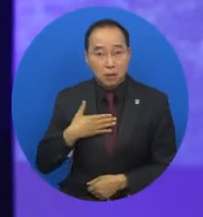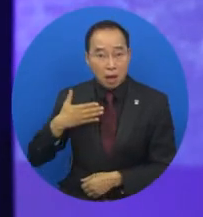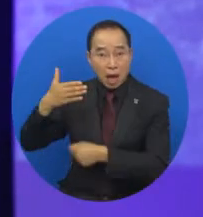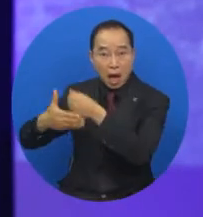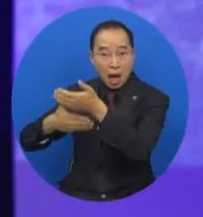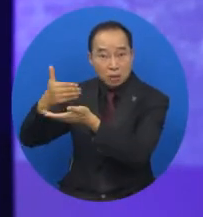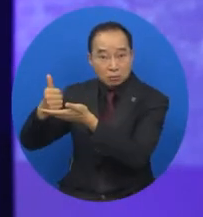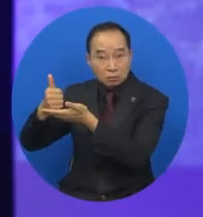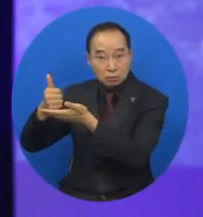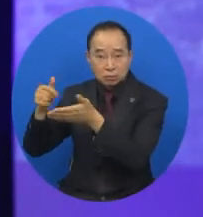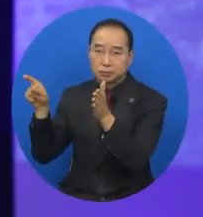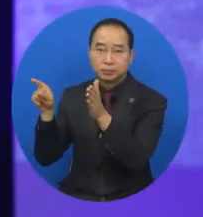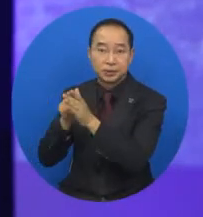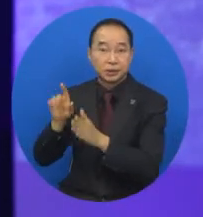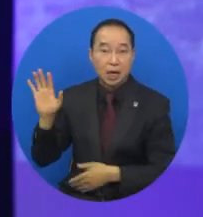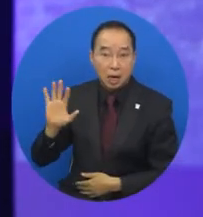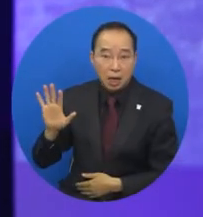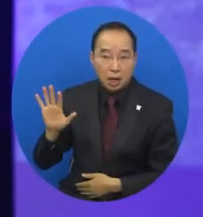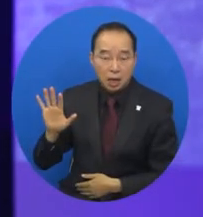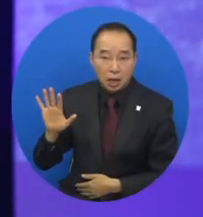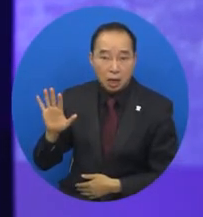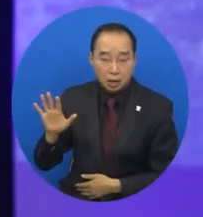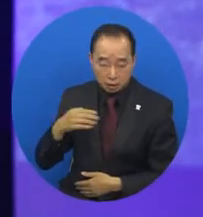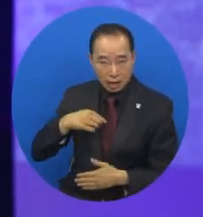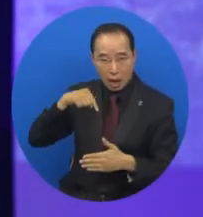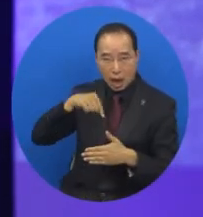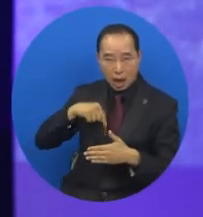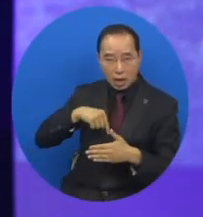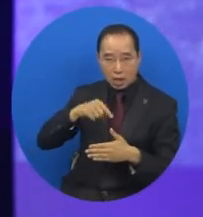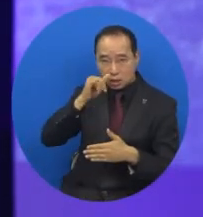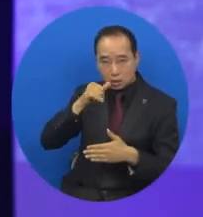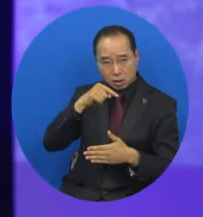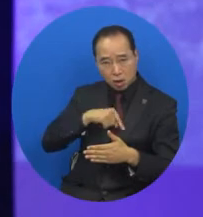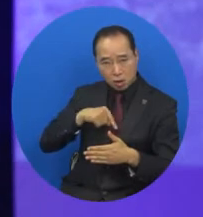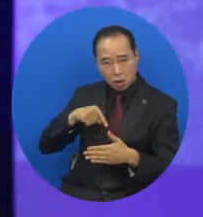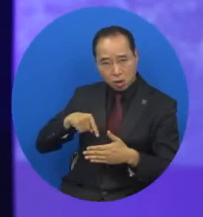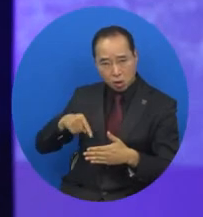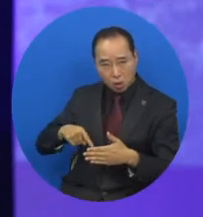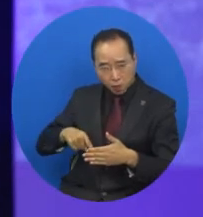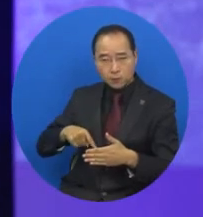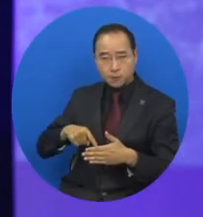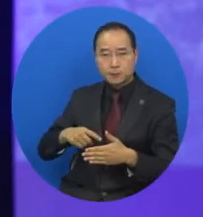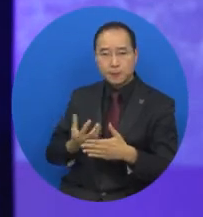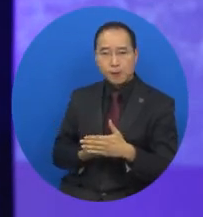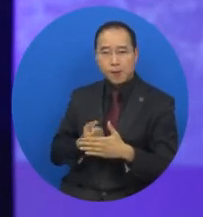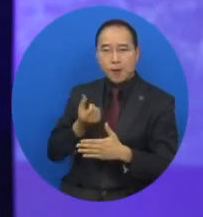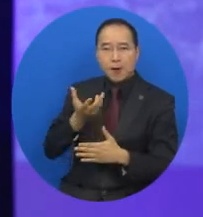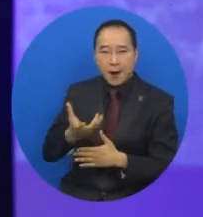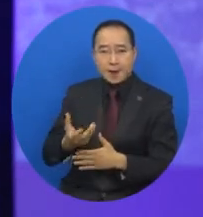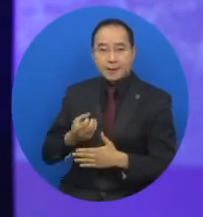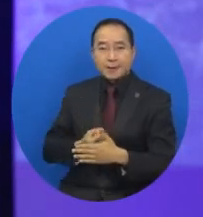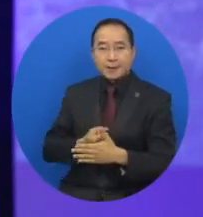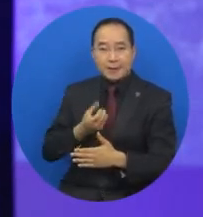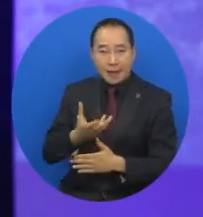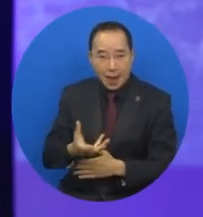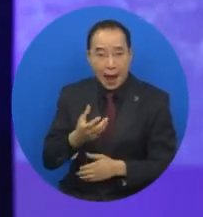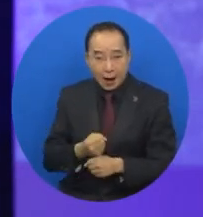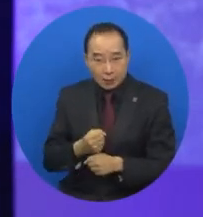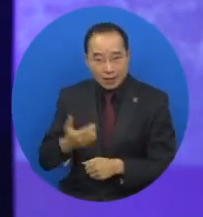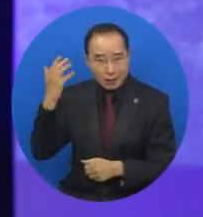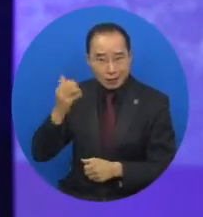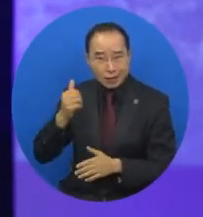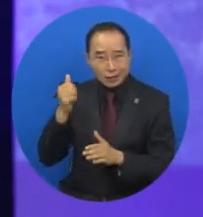저는 신을 믿지는 않습니다. 다만 제 안에 있는 자아들을 끄집어내고